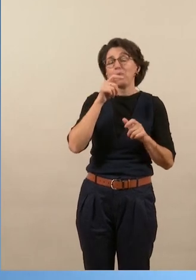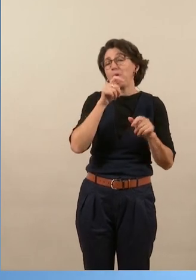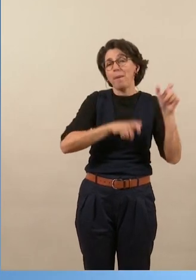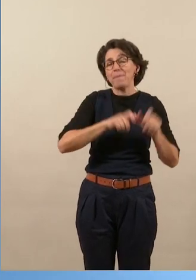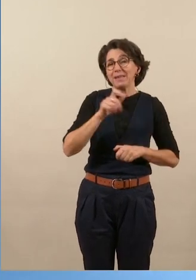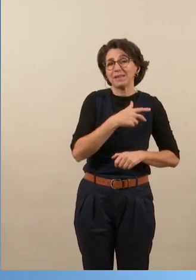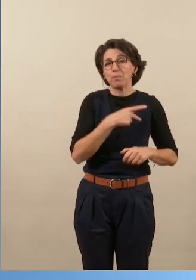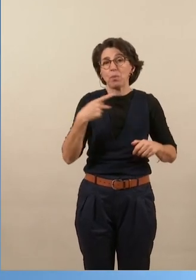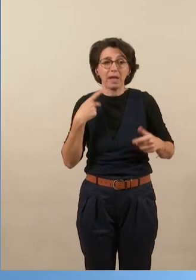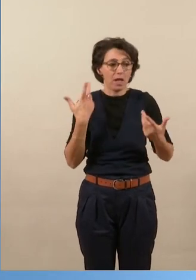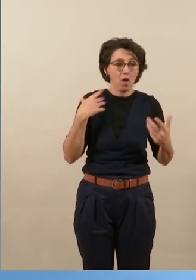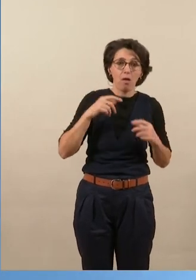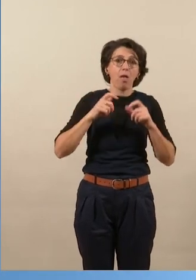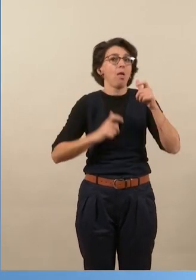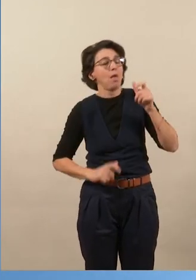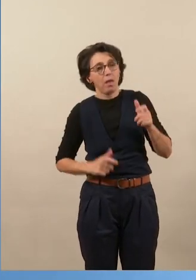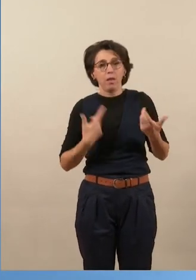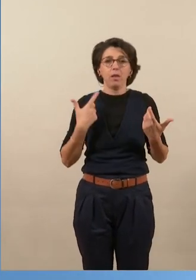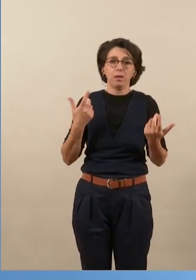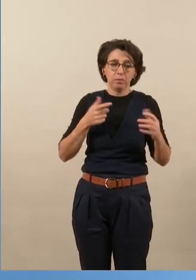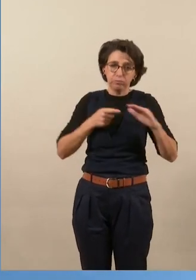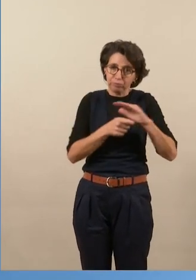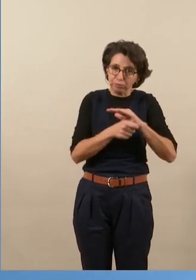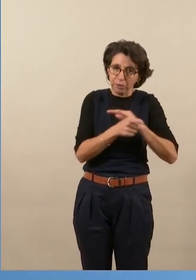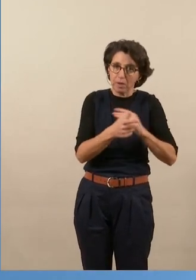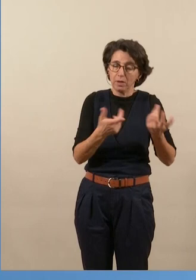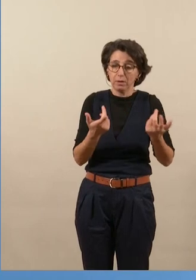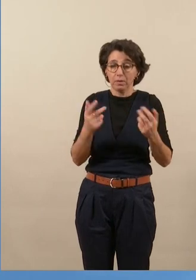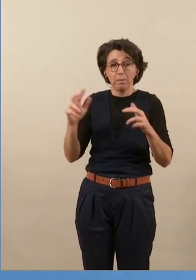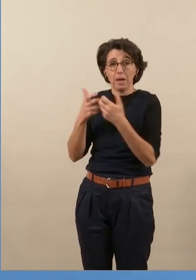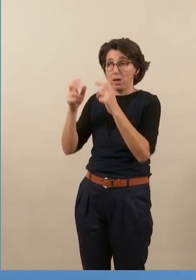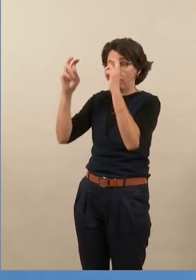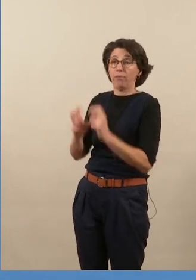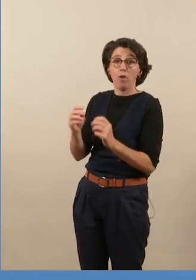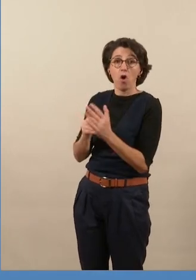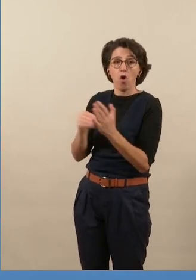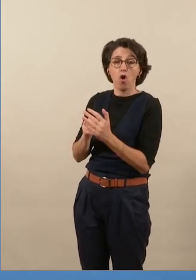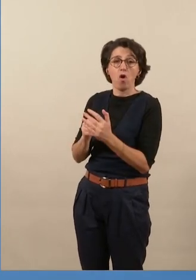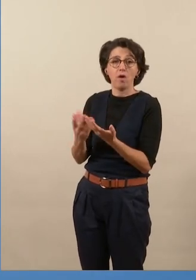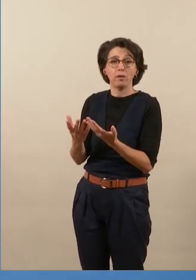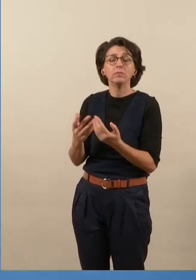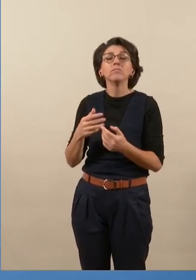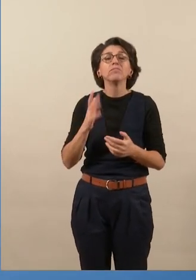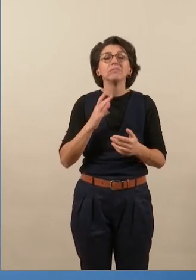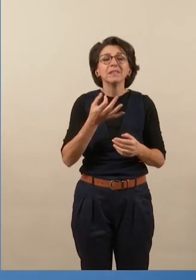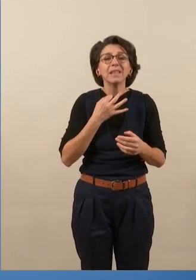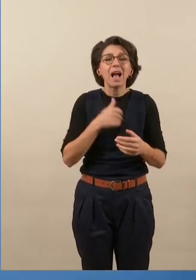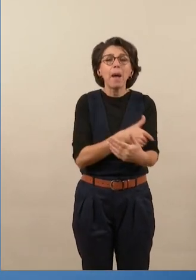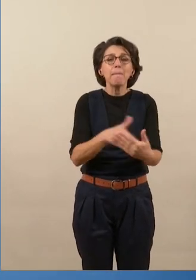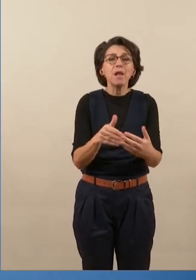risque fortement de diminuer ce montant vous nous aviez vendu 1 million d'euros d'aide au propriétaires